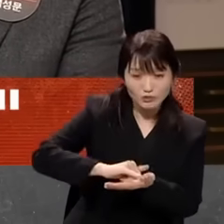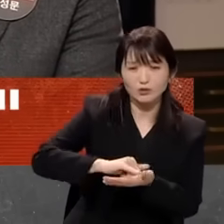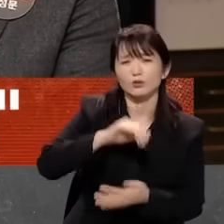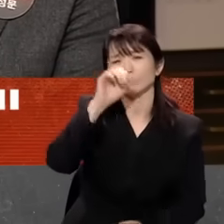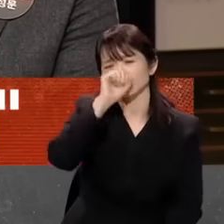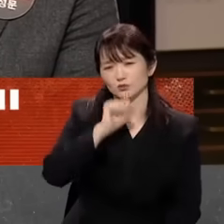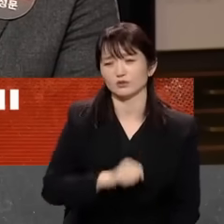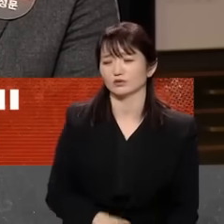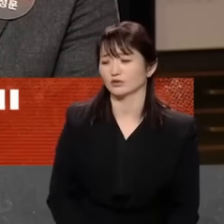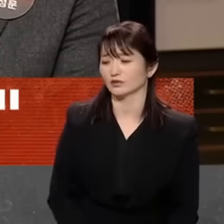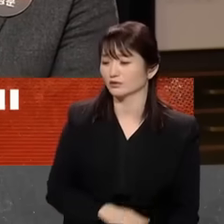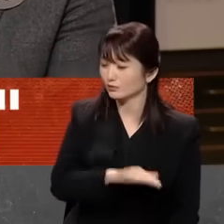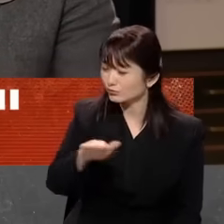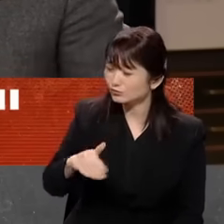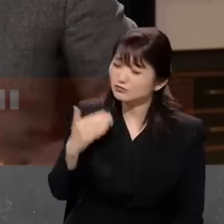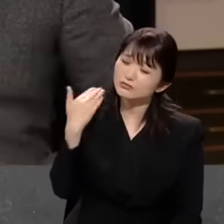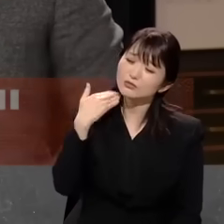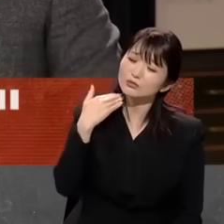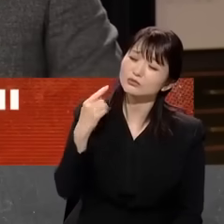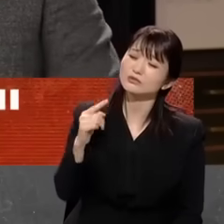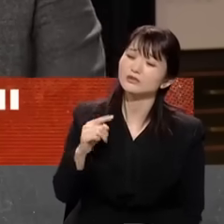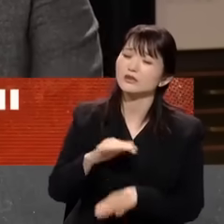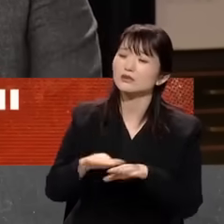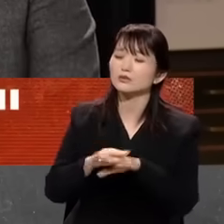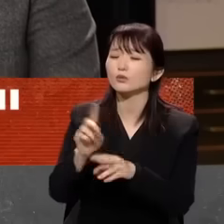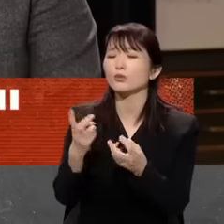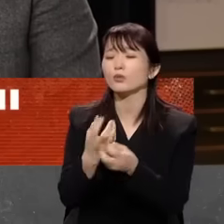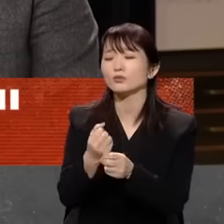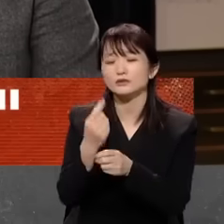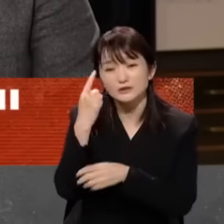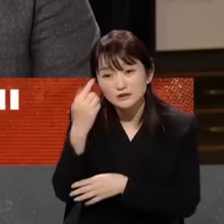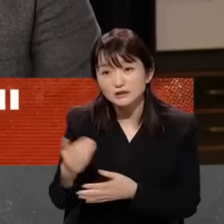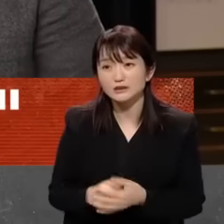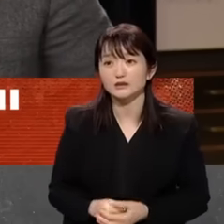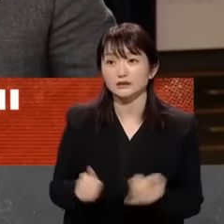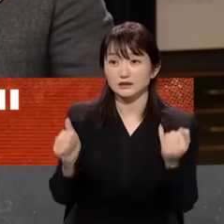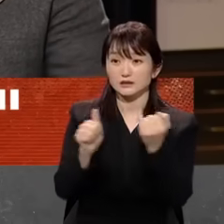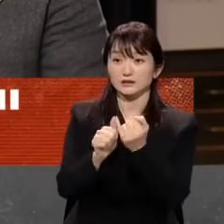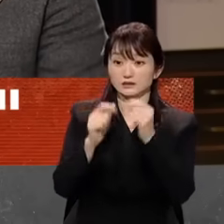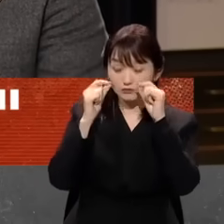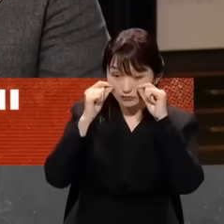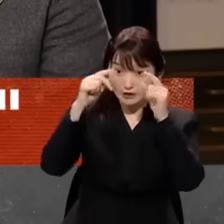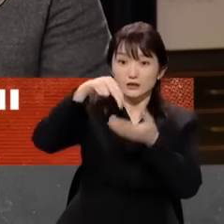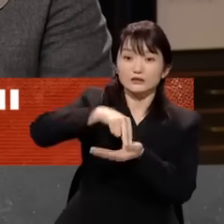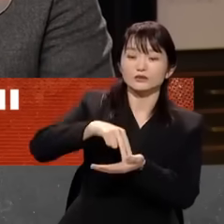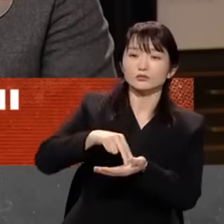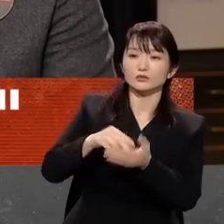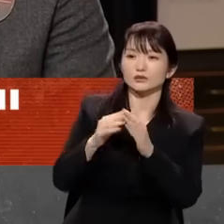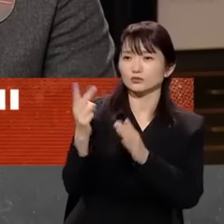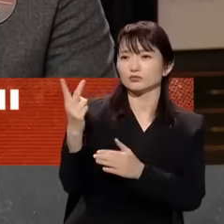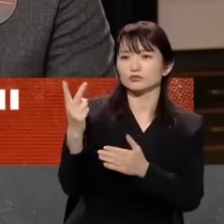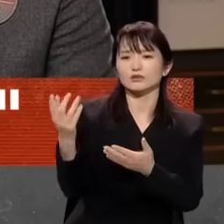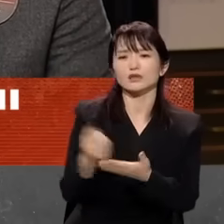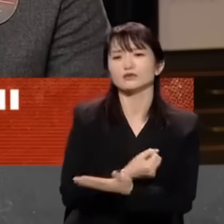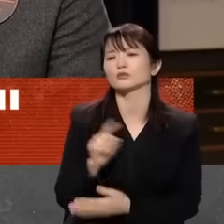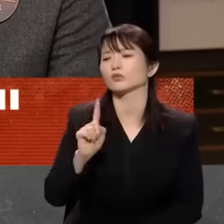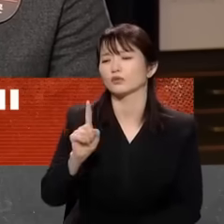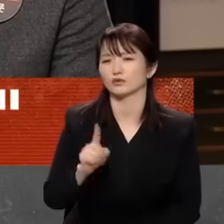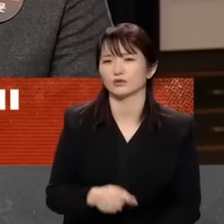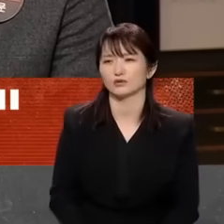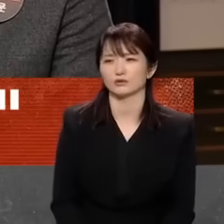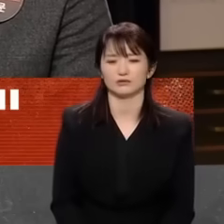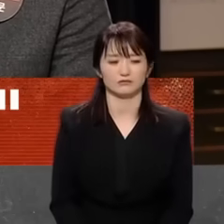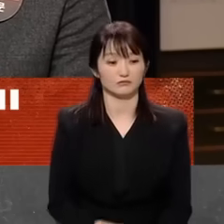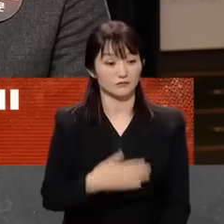좋겠어 우린 전세 탈출 언제 하나 이러고 있는데 결혼하고 눈 따보니 집이 두채면 웬 행지 아 이게 진짜 화났네